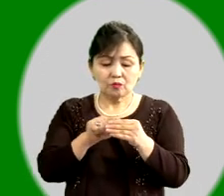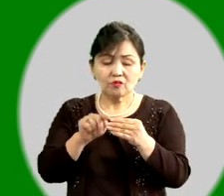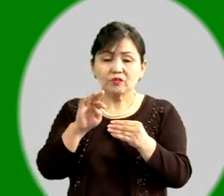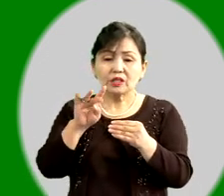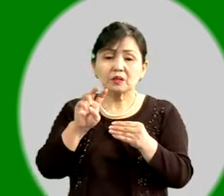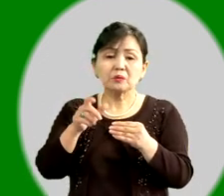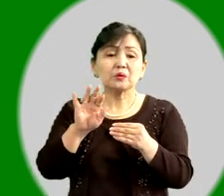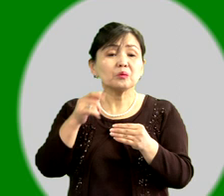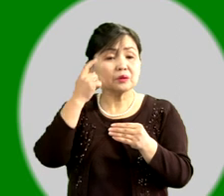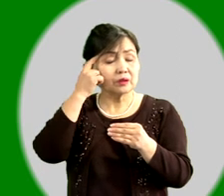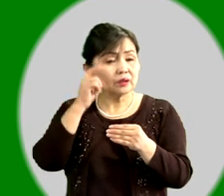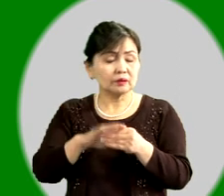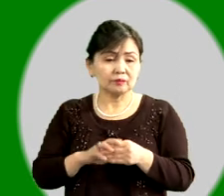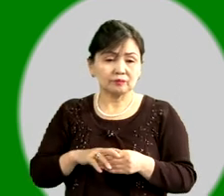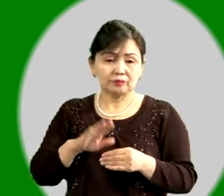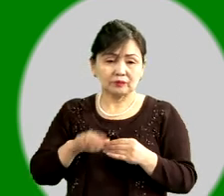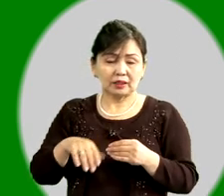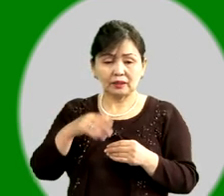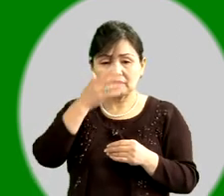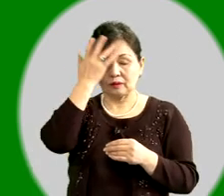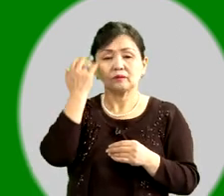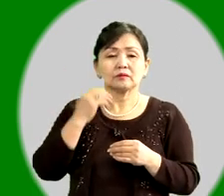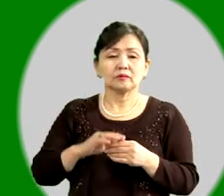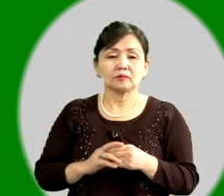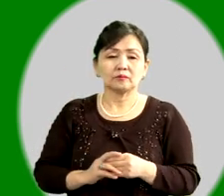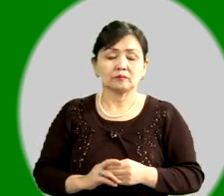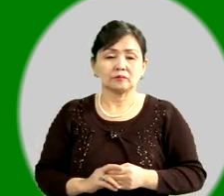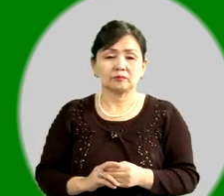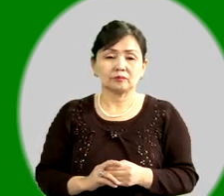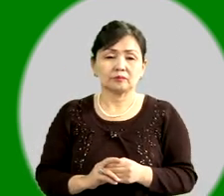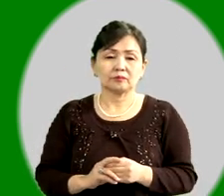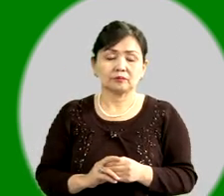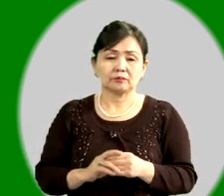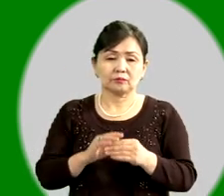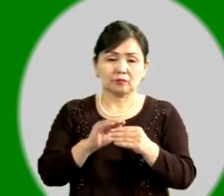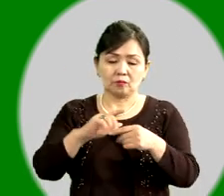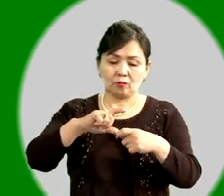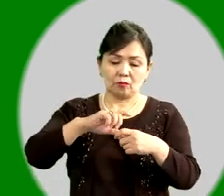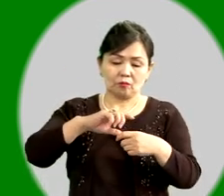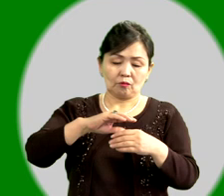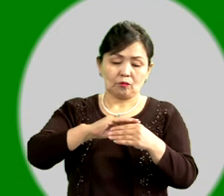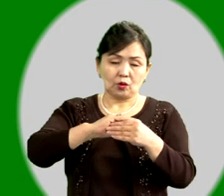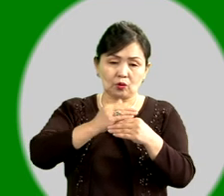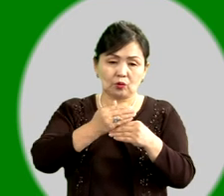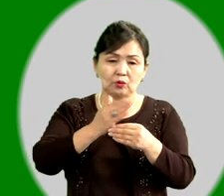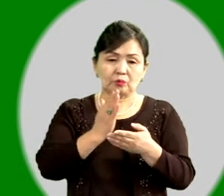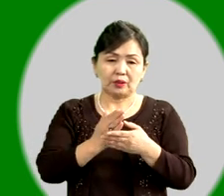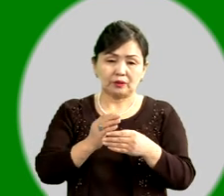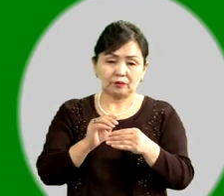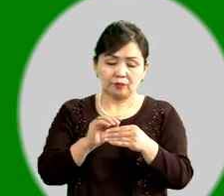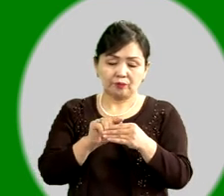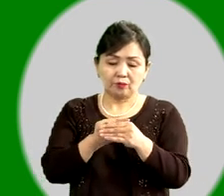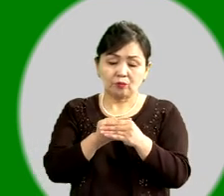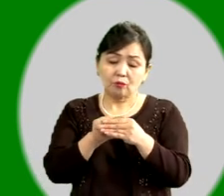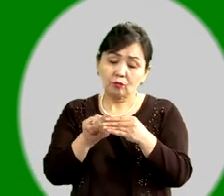мэдж байгаа. За, дараагийн зураг дээр ажиглая. За, энд куб байна. Кубийн ирмэгийн уртыг